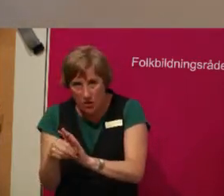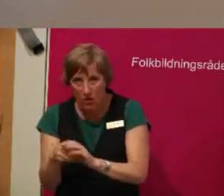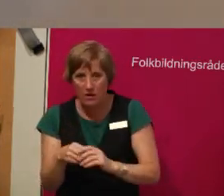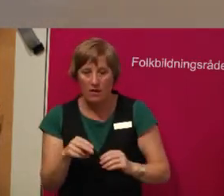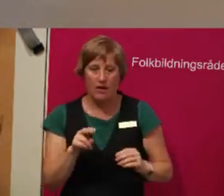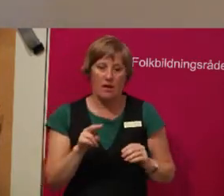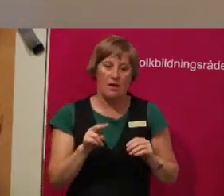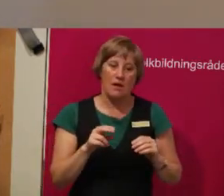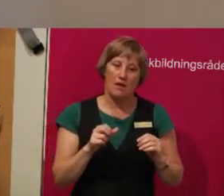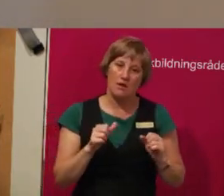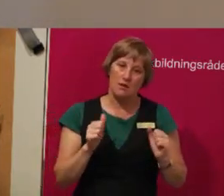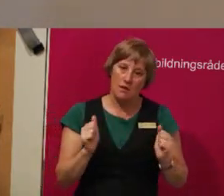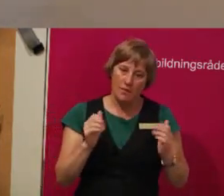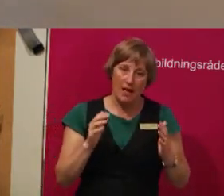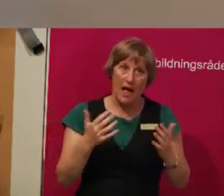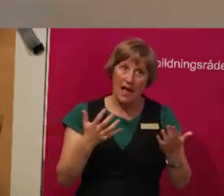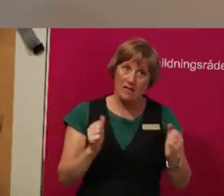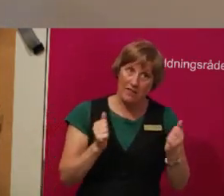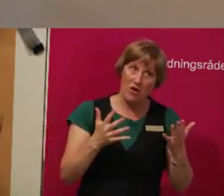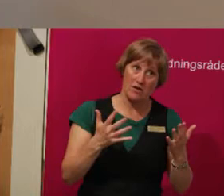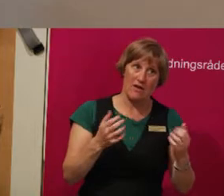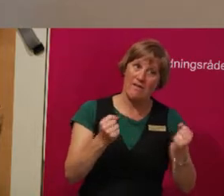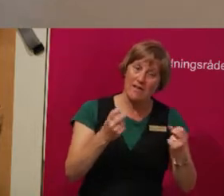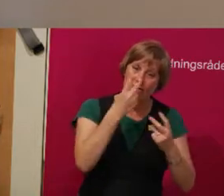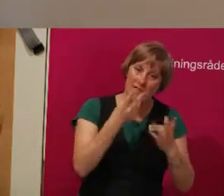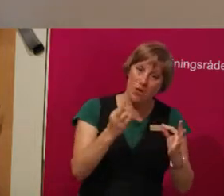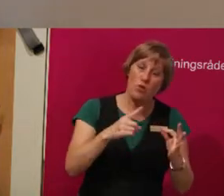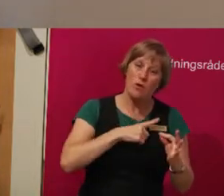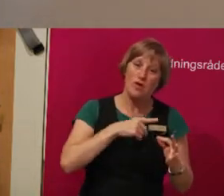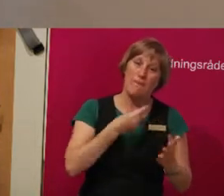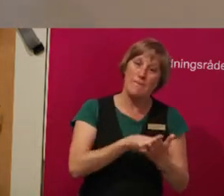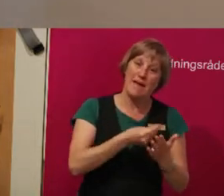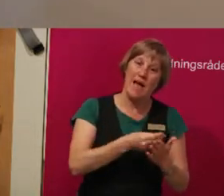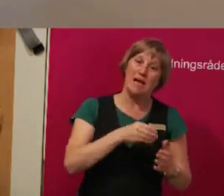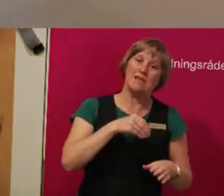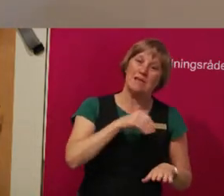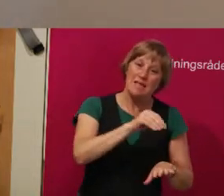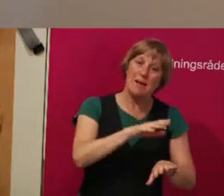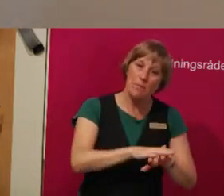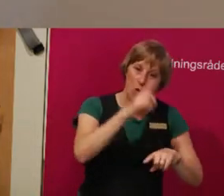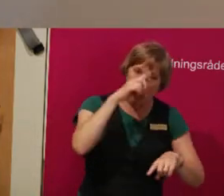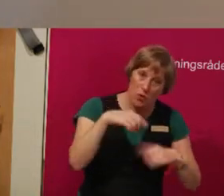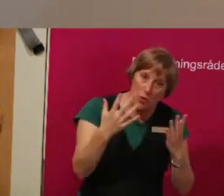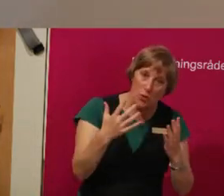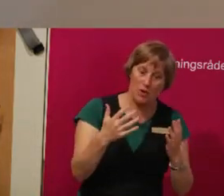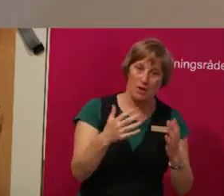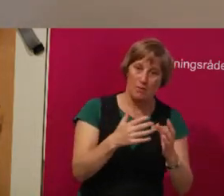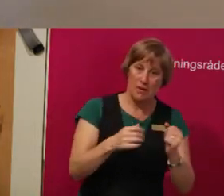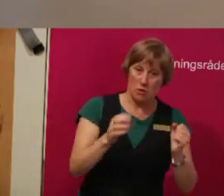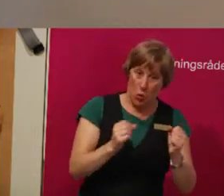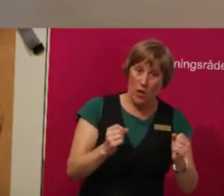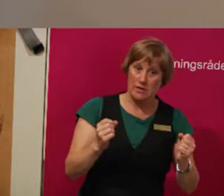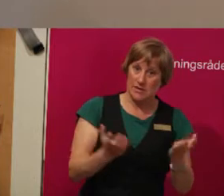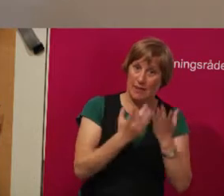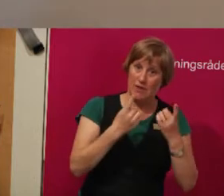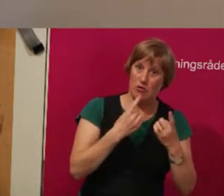på att det är så väldigt mycket som görs för kulturen, så är det ju en risk i det. Man visar ju hela stora tårtan här som finns, för det är ju inte ett oansenligt anslag